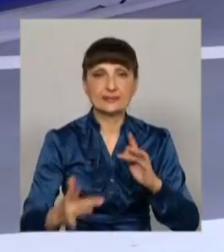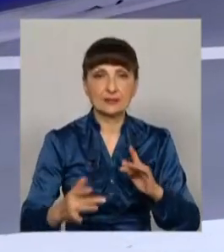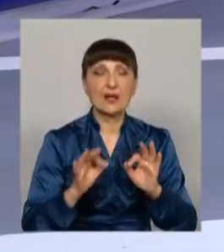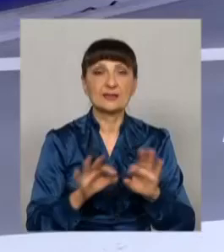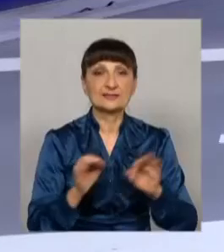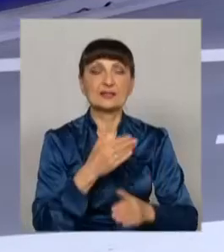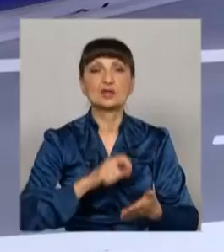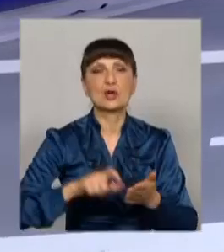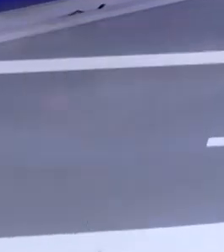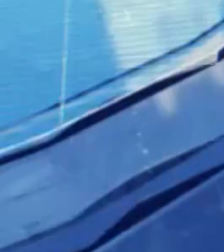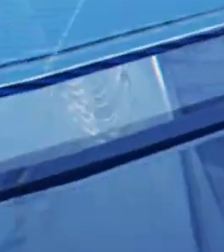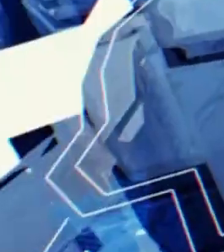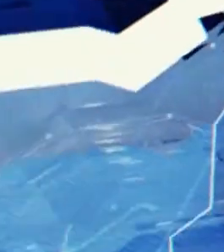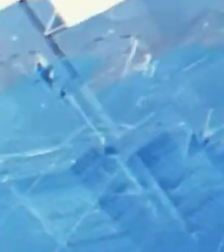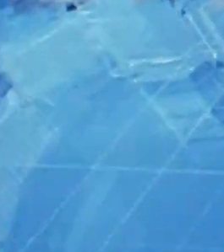Дамир Анитов.